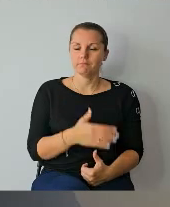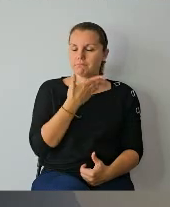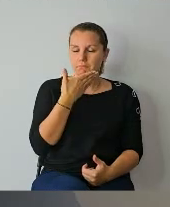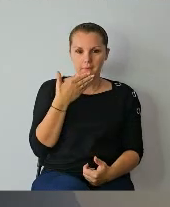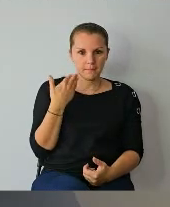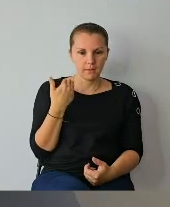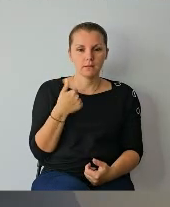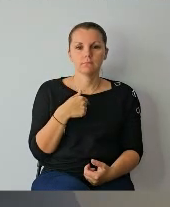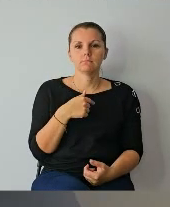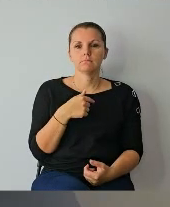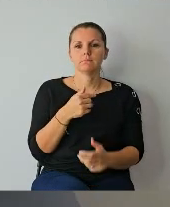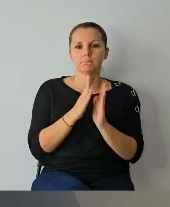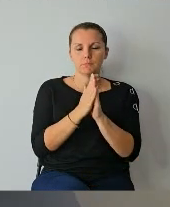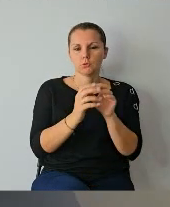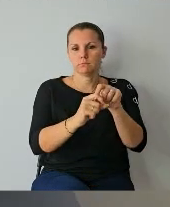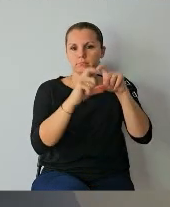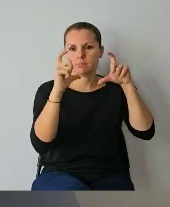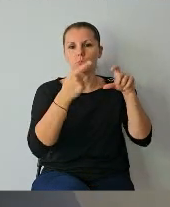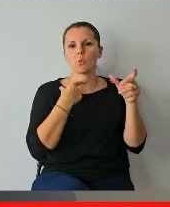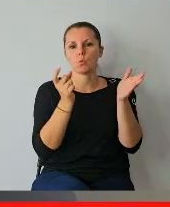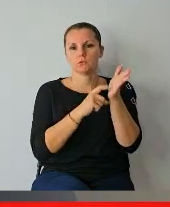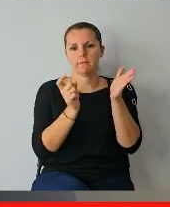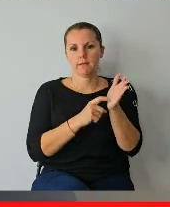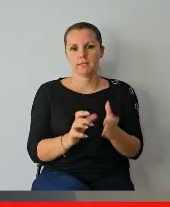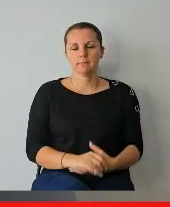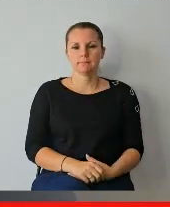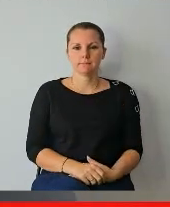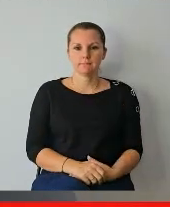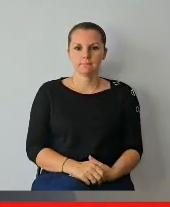Nie widzę. Bardzo proszę o panel do głosowania.